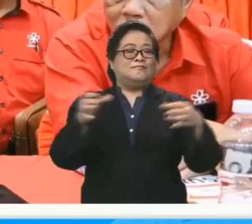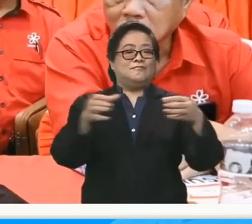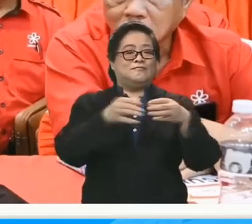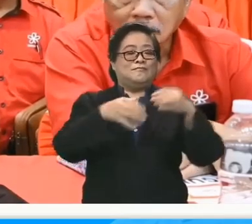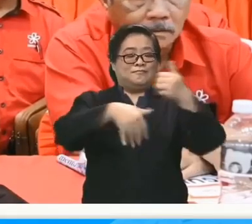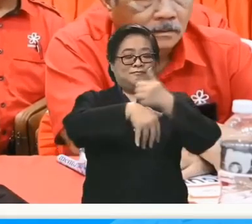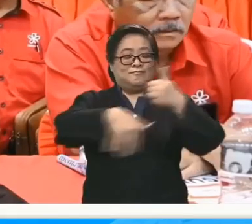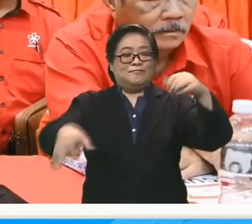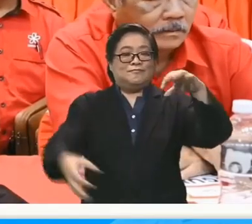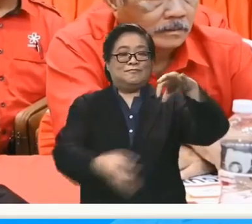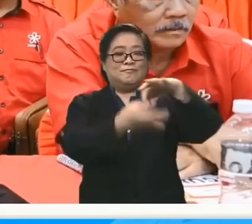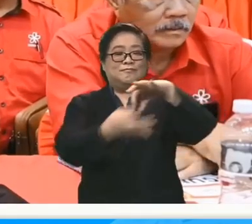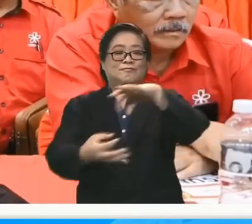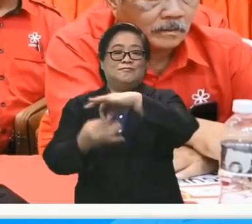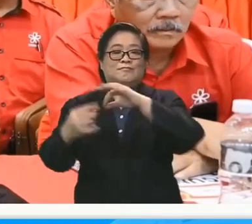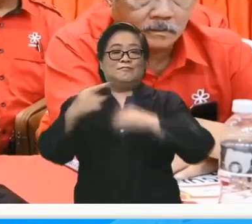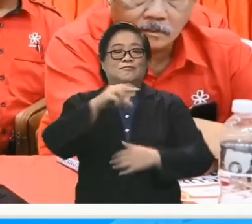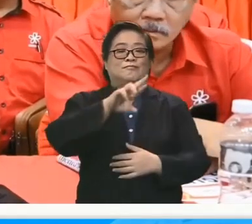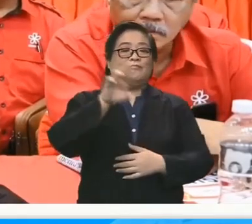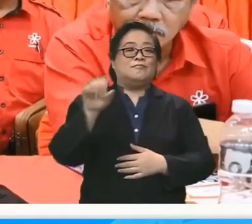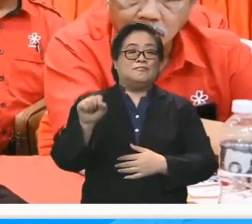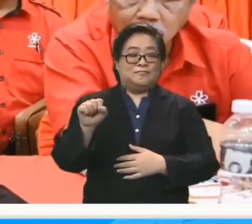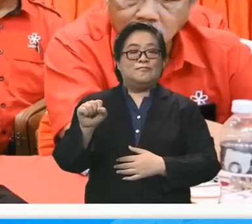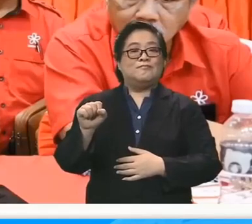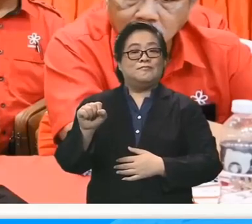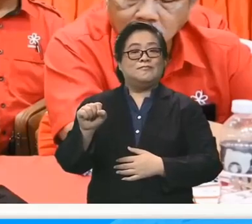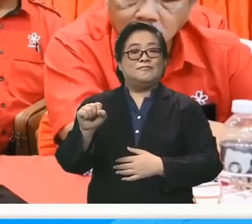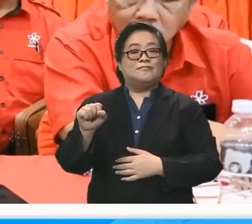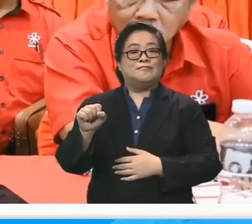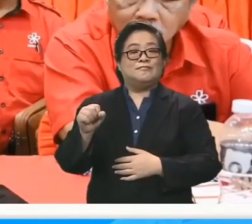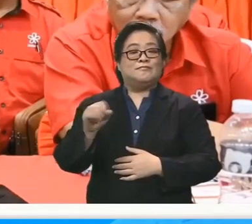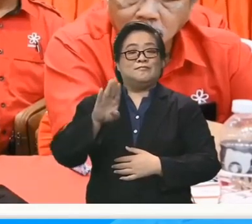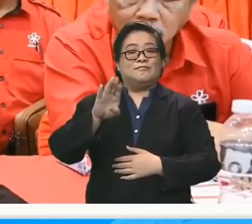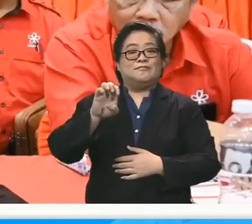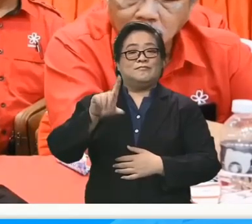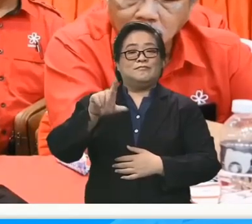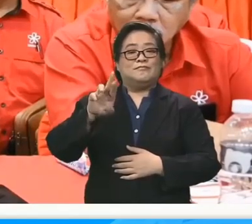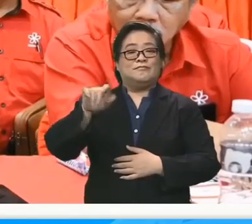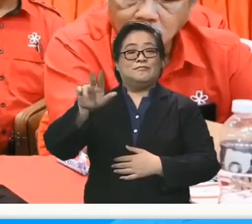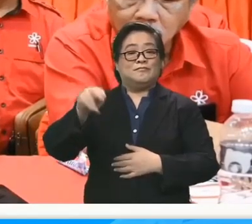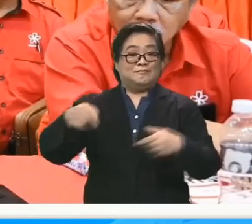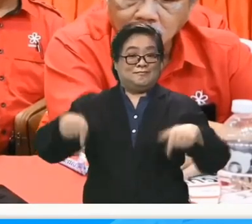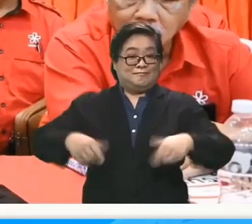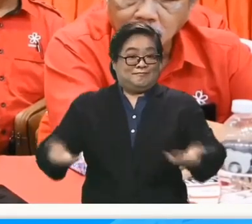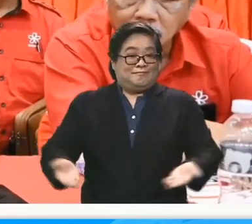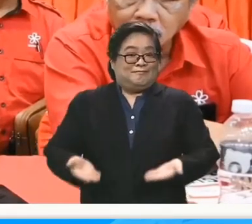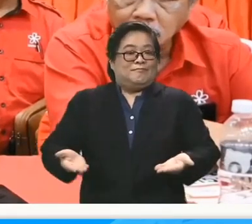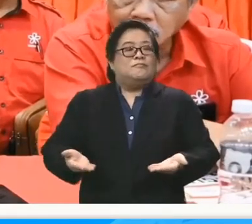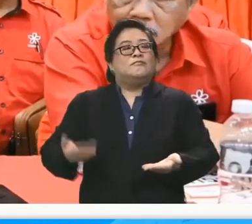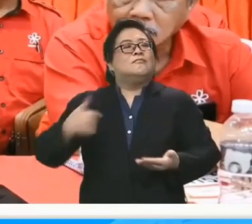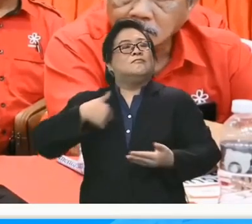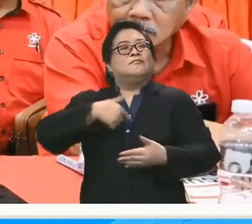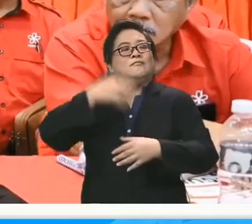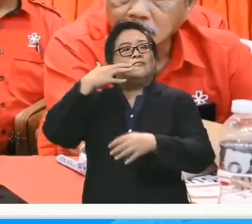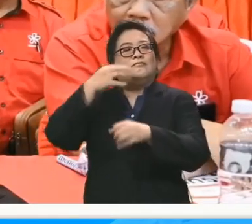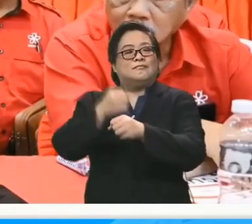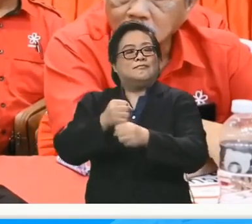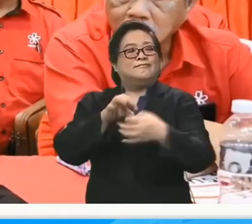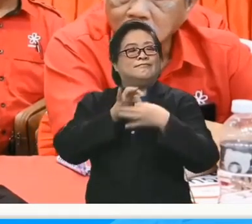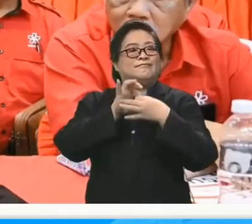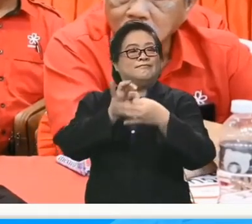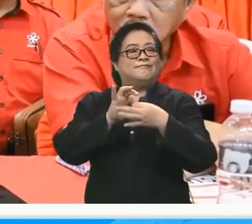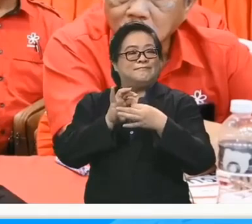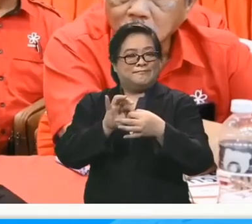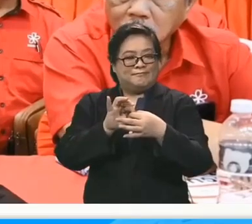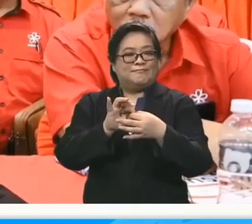komponen JRS di Beluran ini, dan kita yakin bahawa kerjasama ini